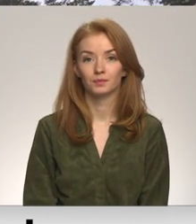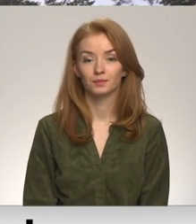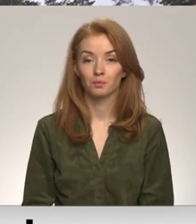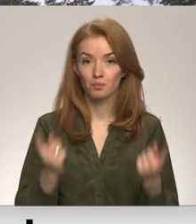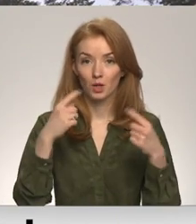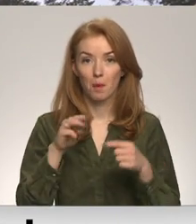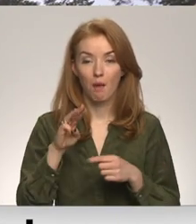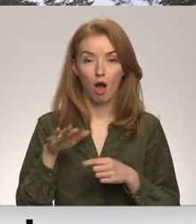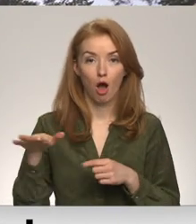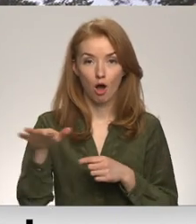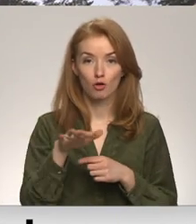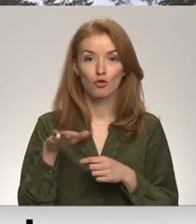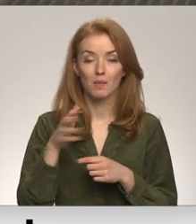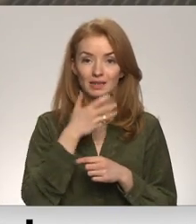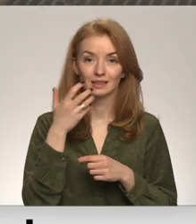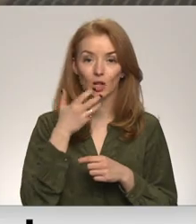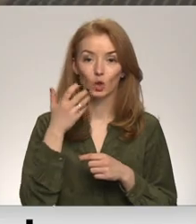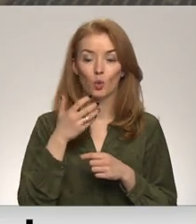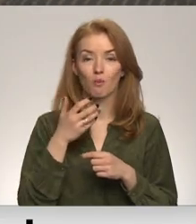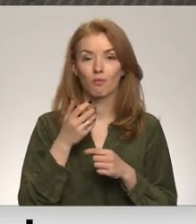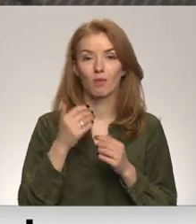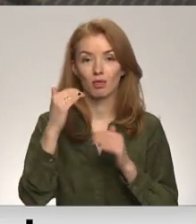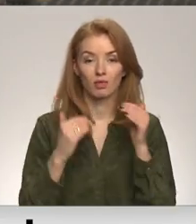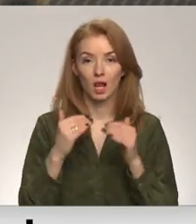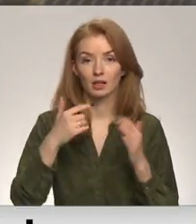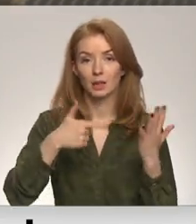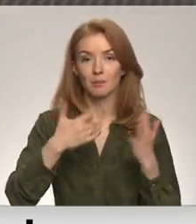Patlaban Mārupē siltumenerģijas gala tarifs ir